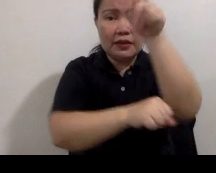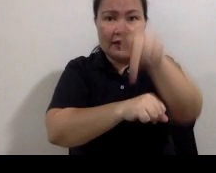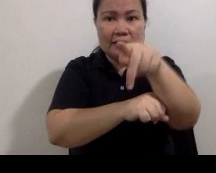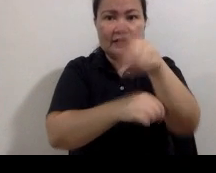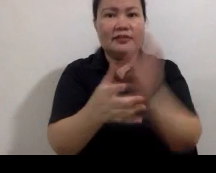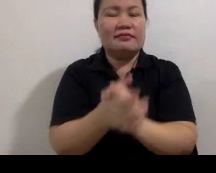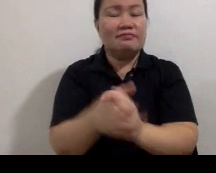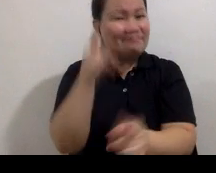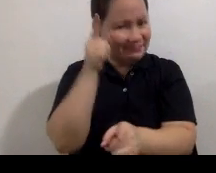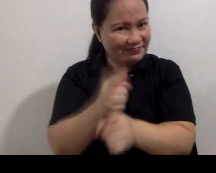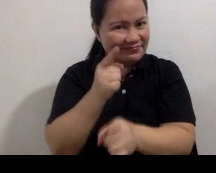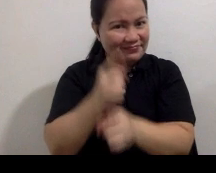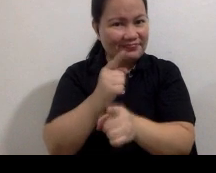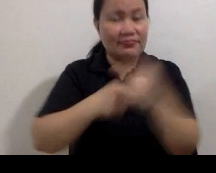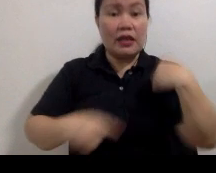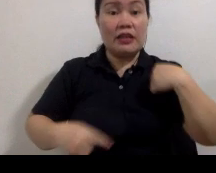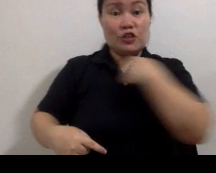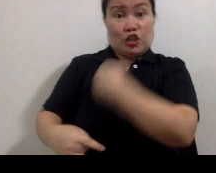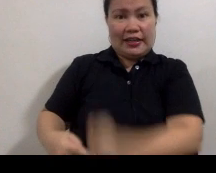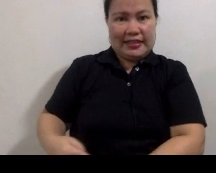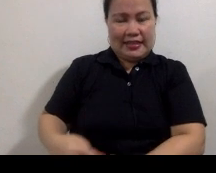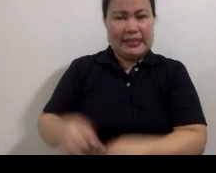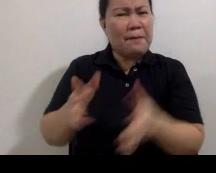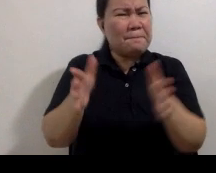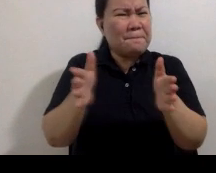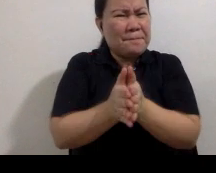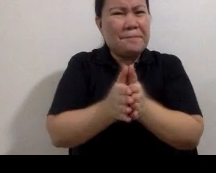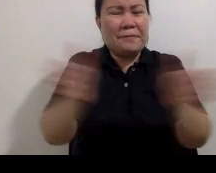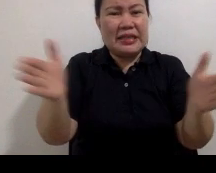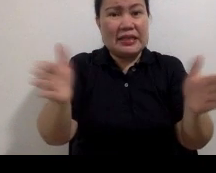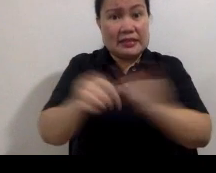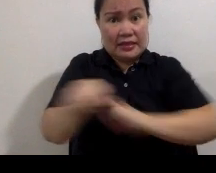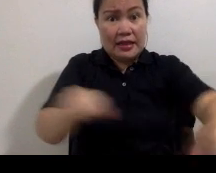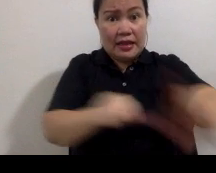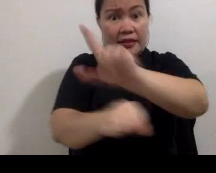pananim. Ang galing mo, China.